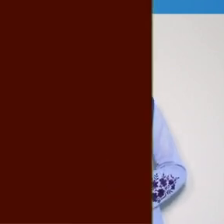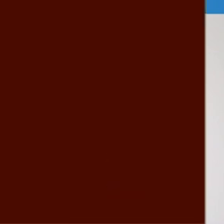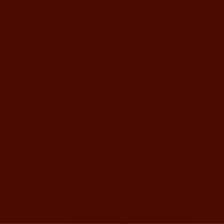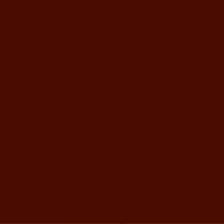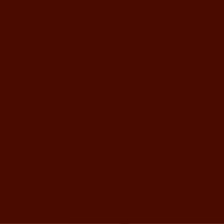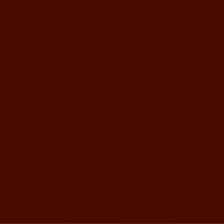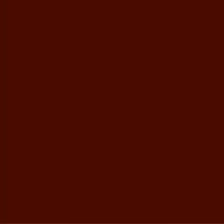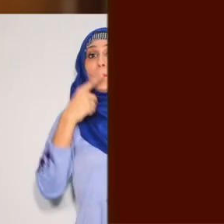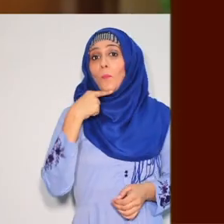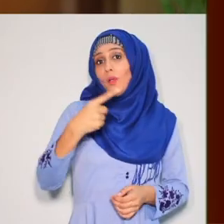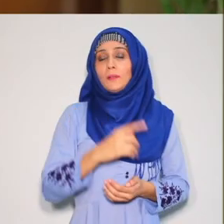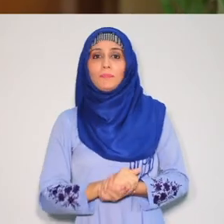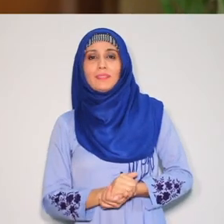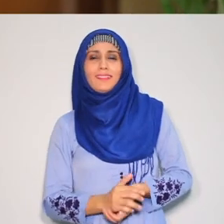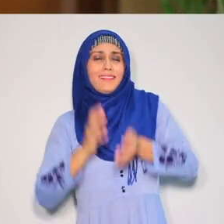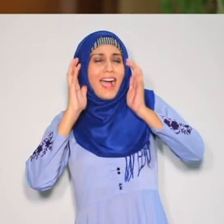बूम बूम जोर से चीखा।